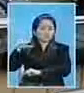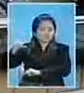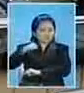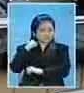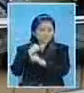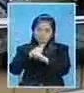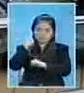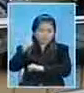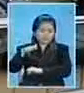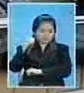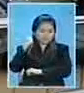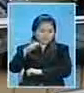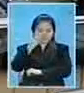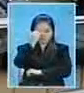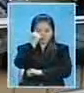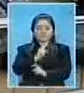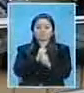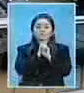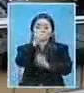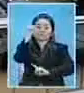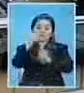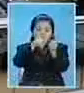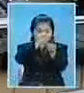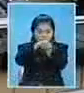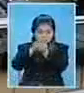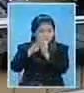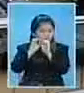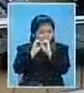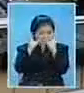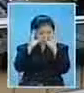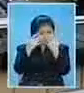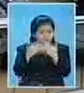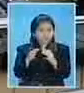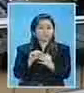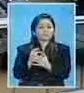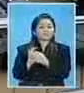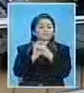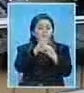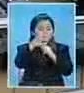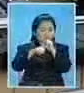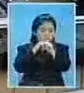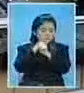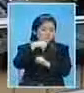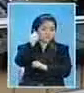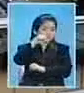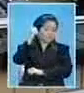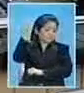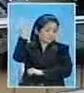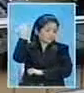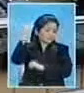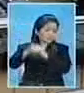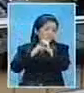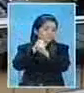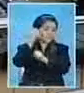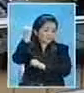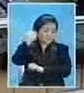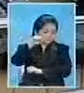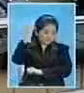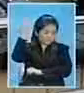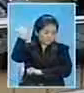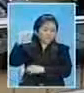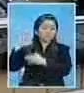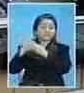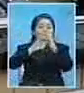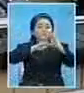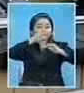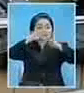มขออนุญาตเรียนว่าสถิติพิสูจน์ชัดเจนว่าในช่วง10กว่าปีที่ผ่านมาการฟื้นตัวทางเศรษฐกิจ